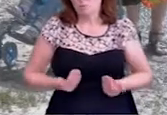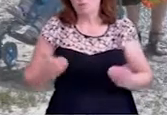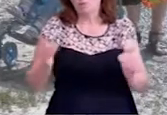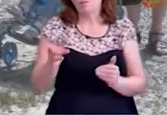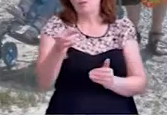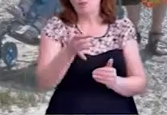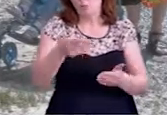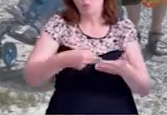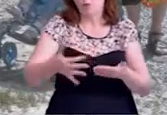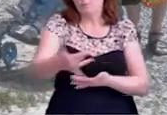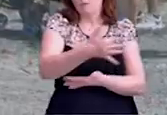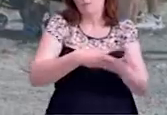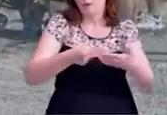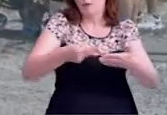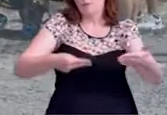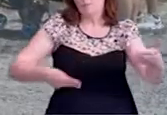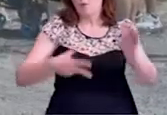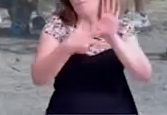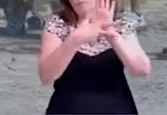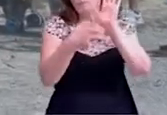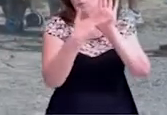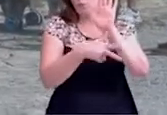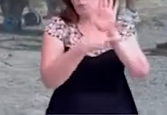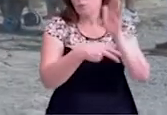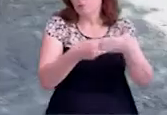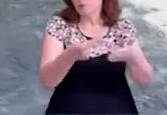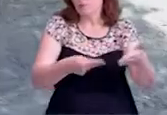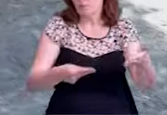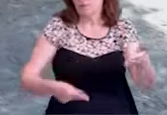зібрали 880 підписів, які направили до міської ради.